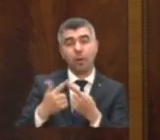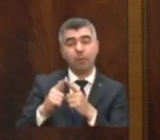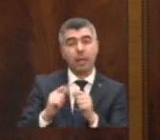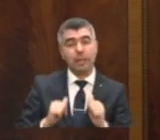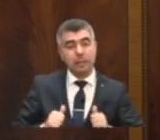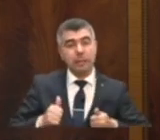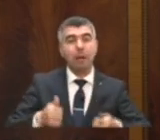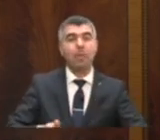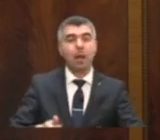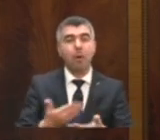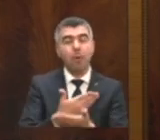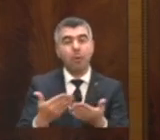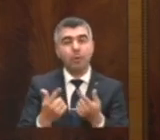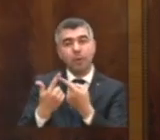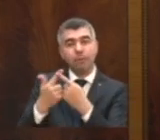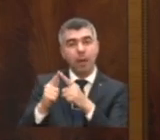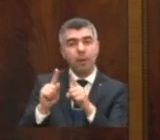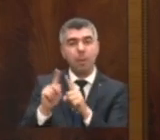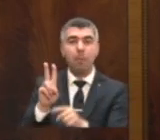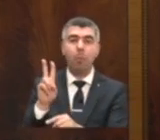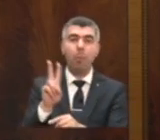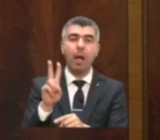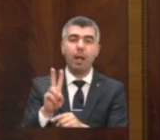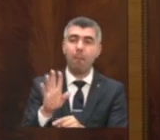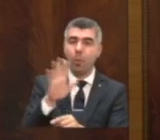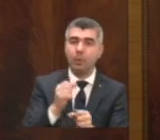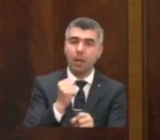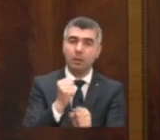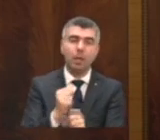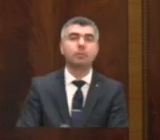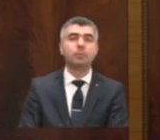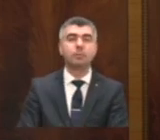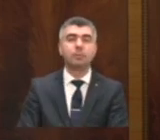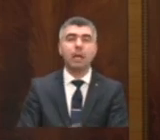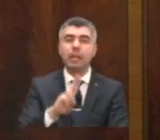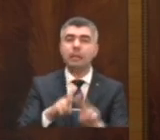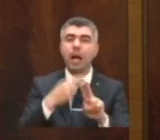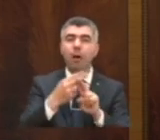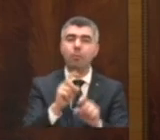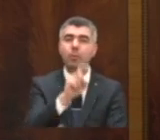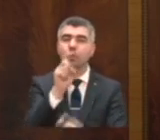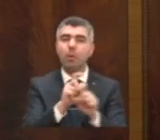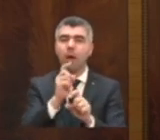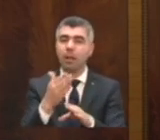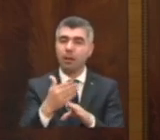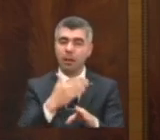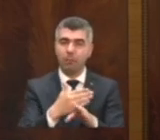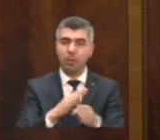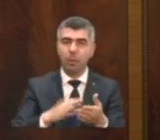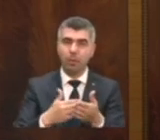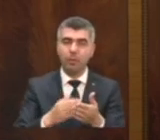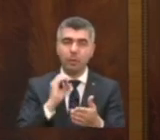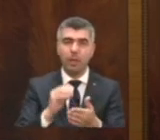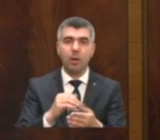على جميع المستويات التي تطلبها تنظيم عملية التخييم. وجوابا على الأسئلة التي تفضلتم بطرحها، أود التأكيد كما أشرت إلى ذلك داخل